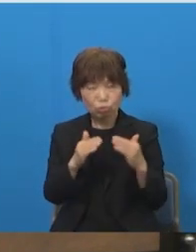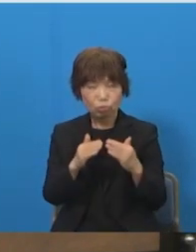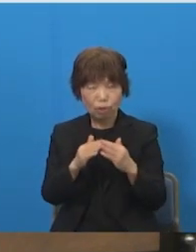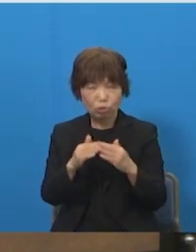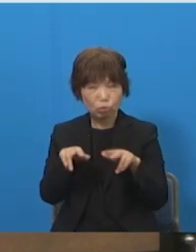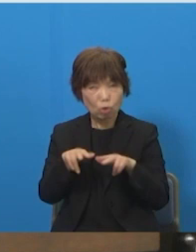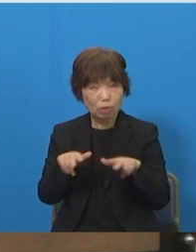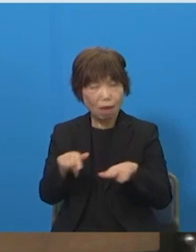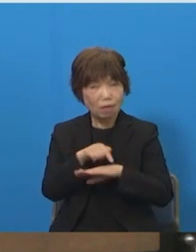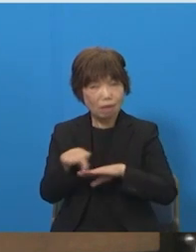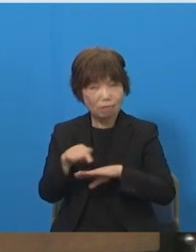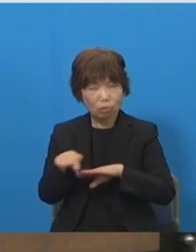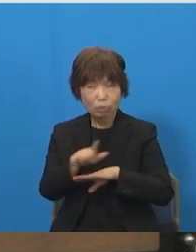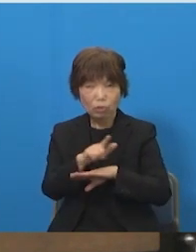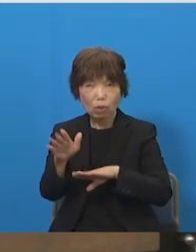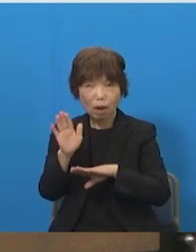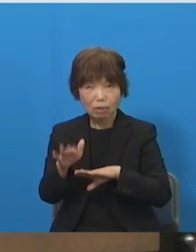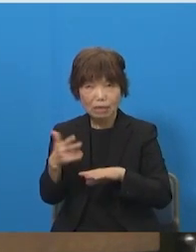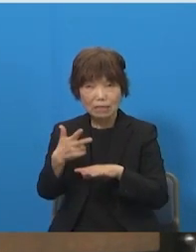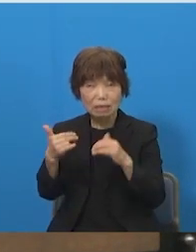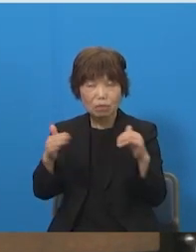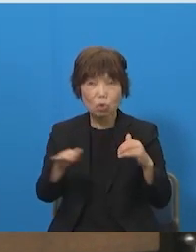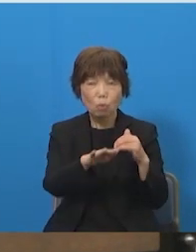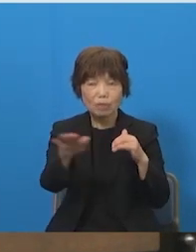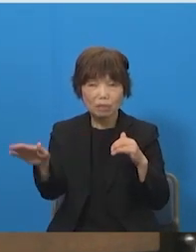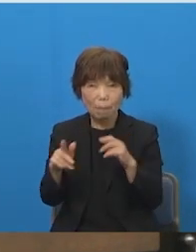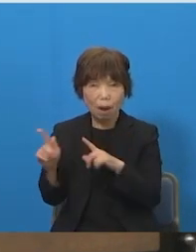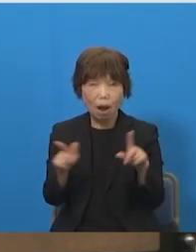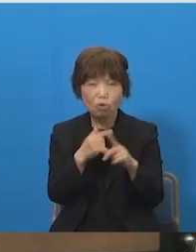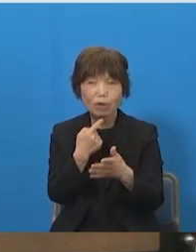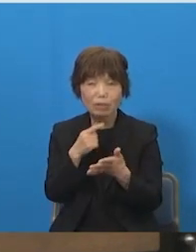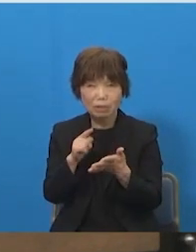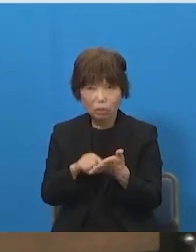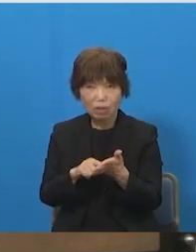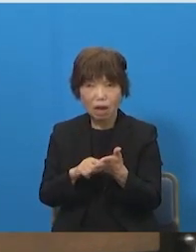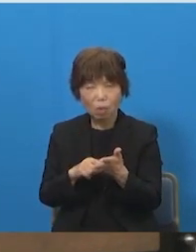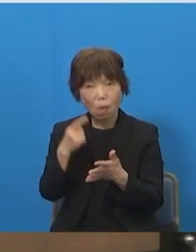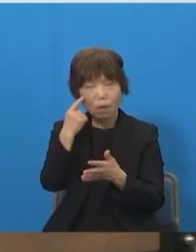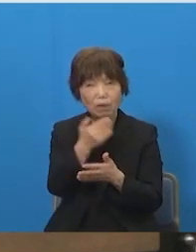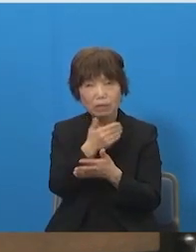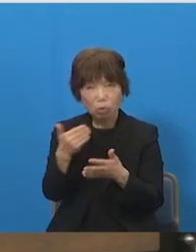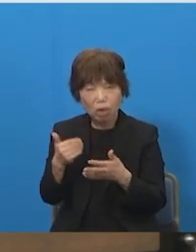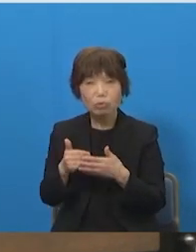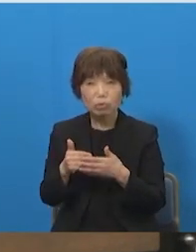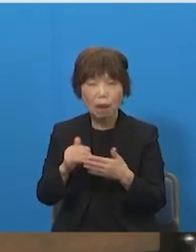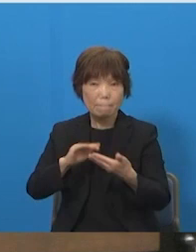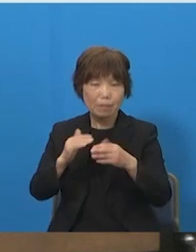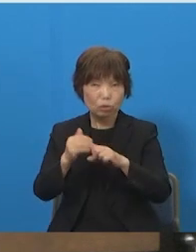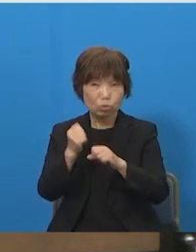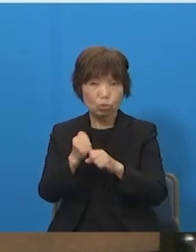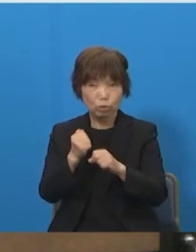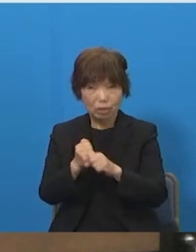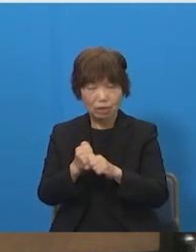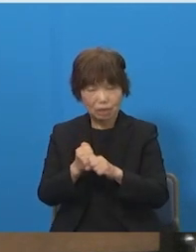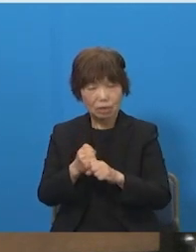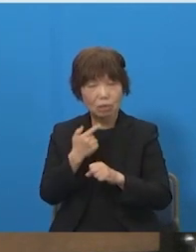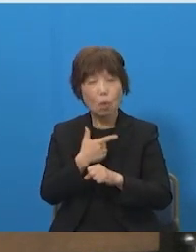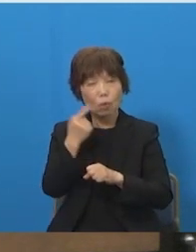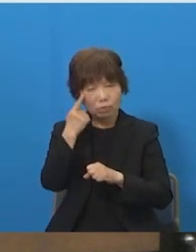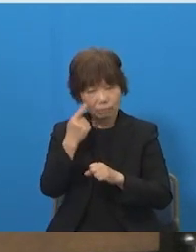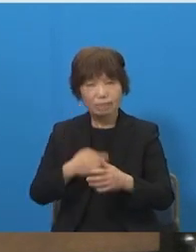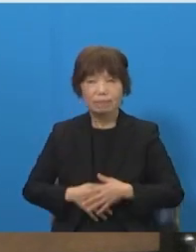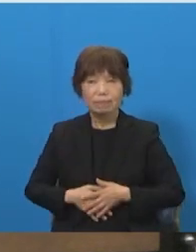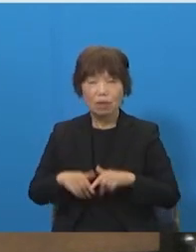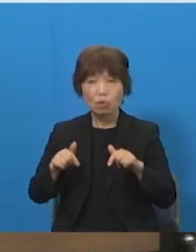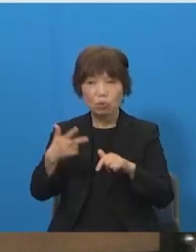の課題があり、市民の皆様が暮らしやすさを感じ取れるまちづくりに努めていただきたいと思います。